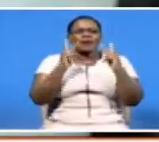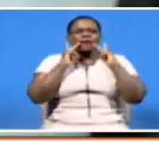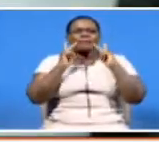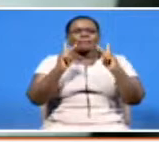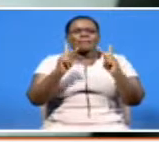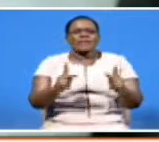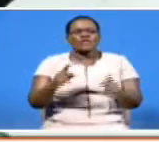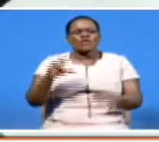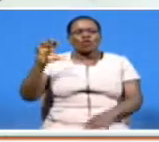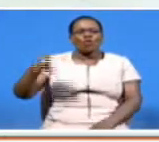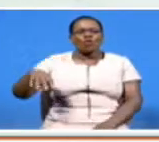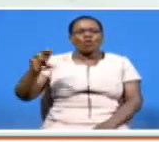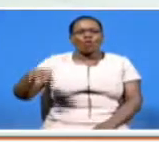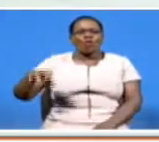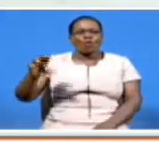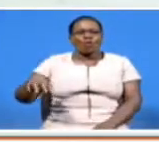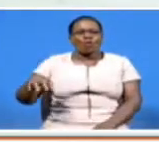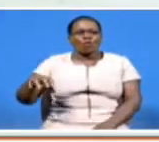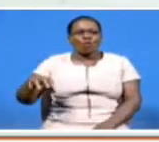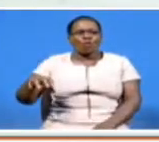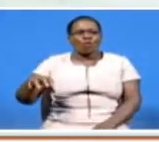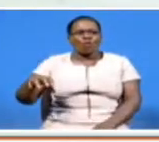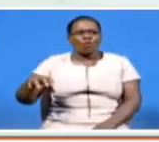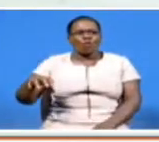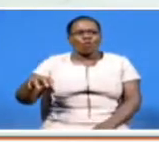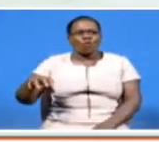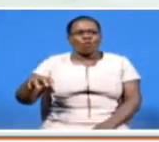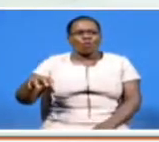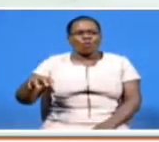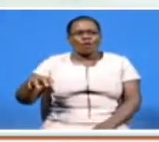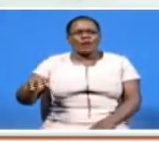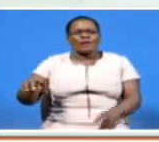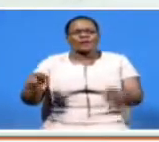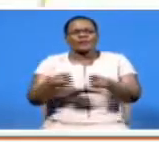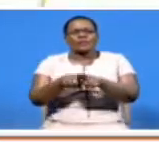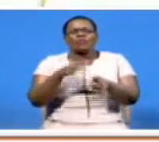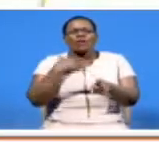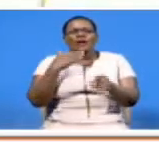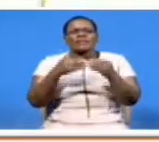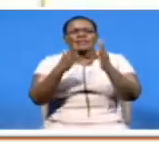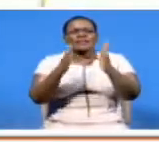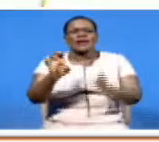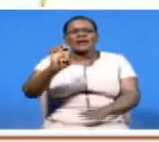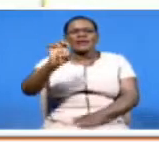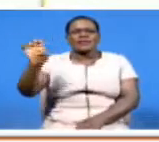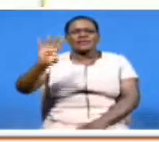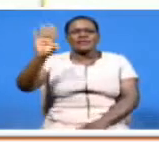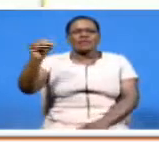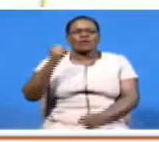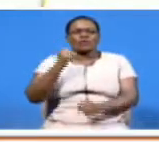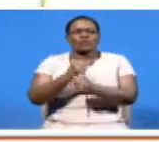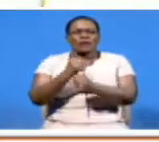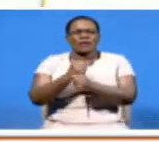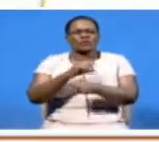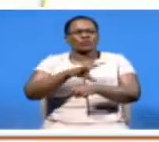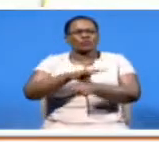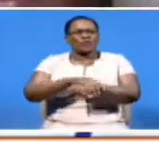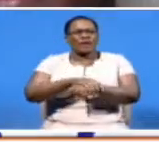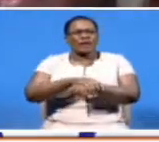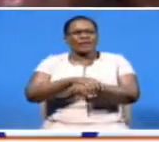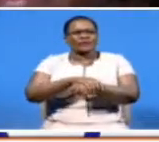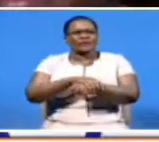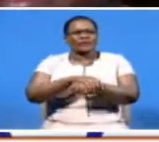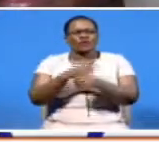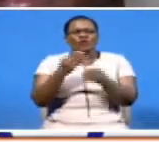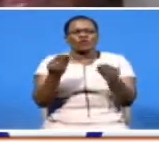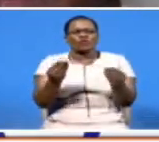la demokrasia ama Jamhuri ya Demokrasia ya Kongo. Kalekwa amewataka viongozi wa Afrika kushirikiana kulitafutia ufumbuzi swala